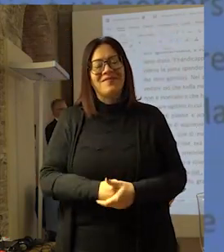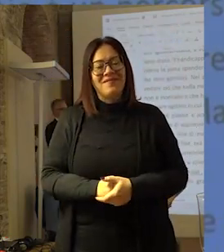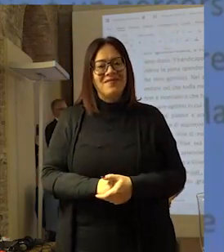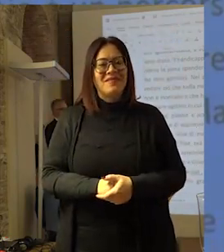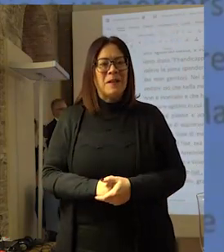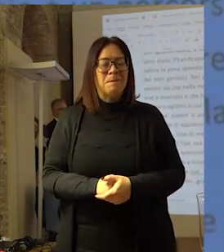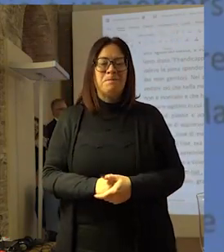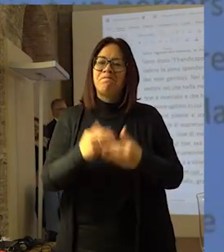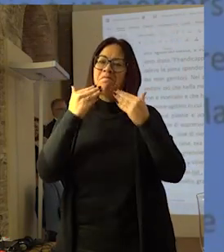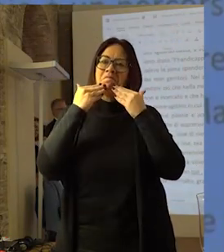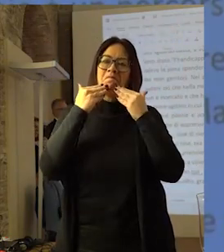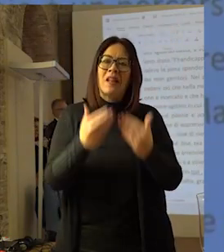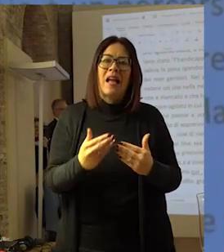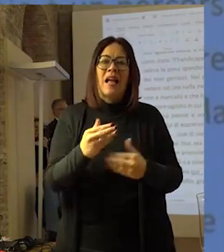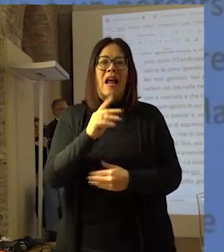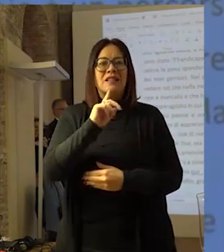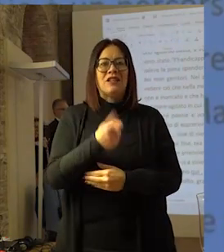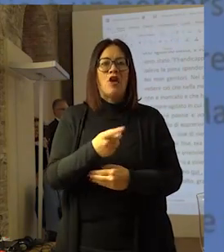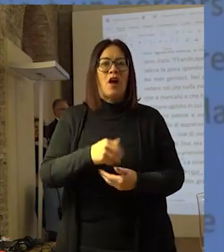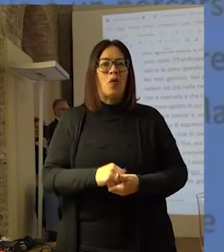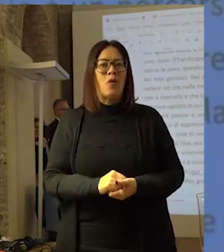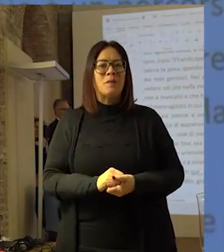Grazie Giacomo, grazie davvero.